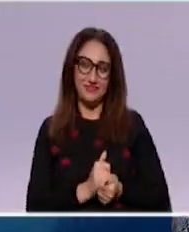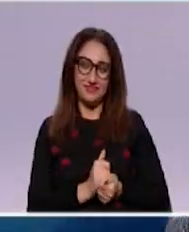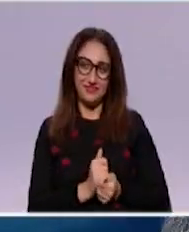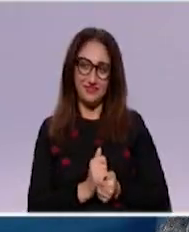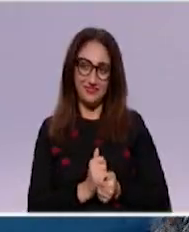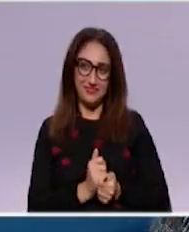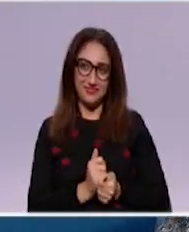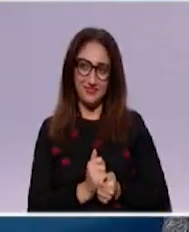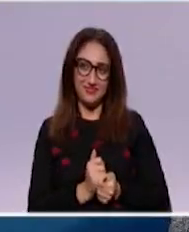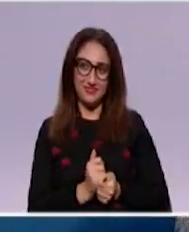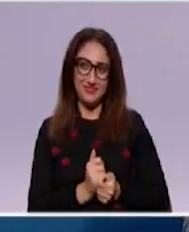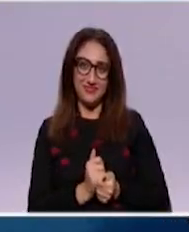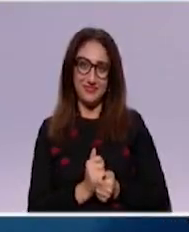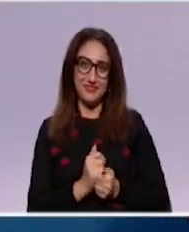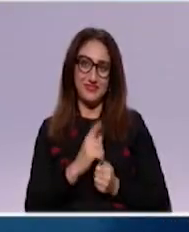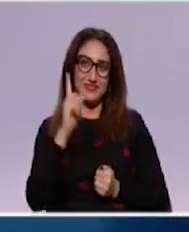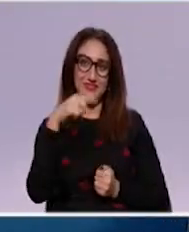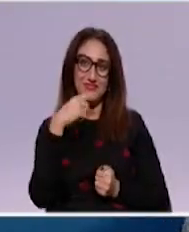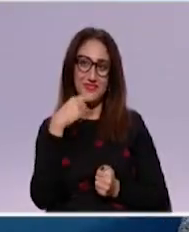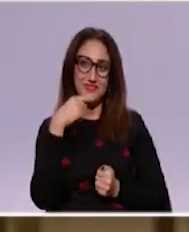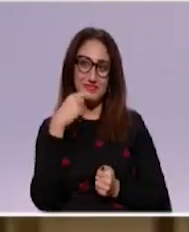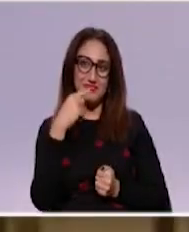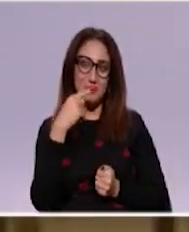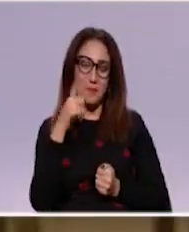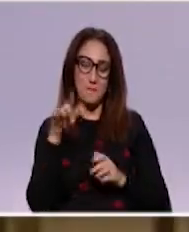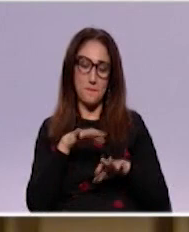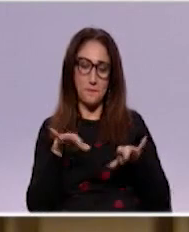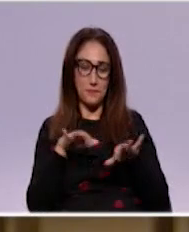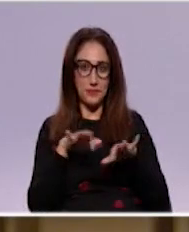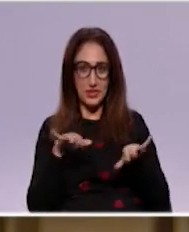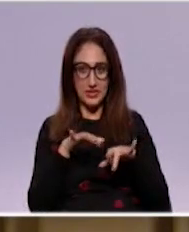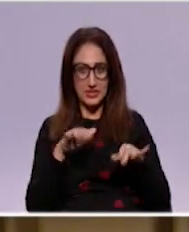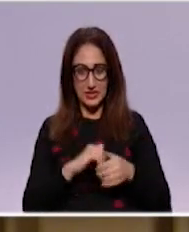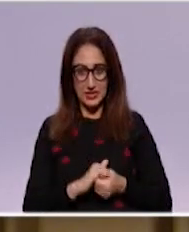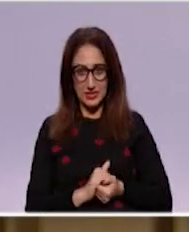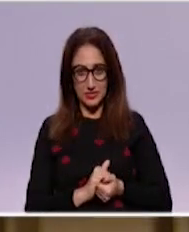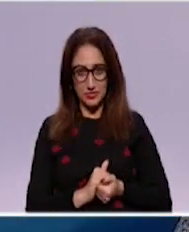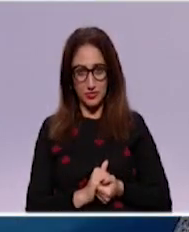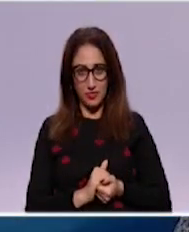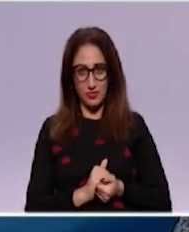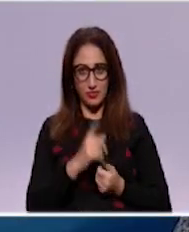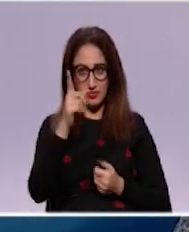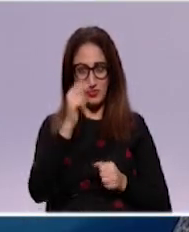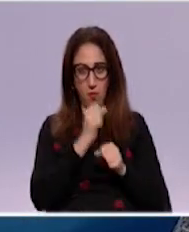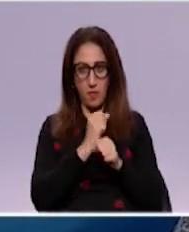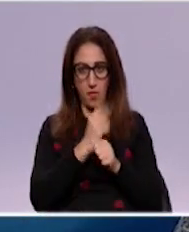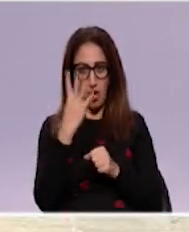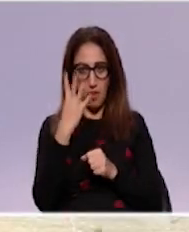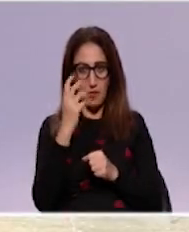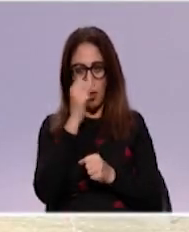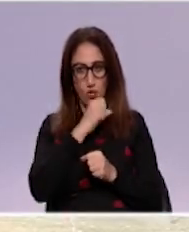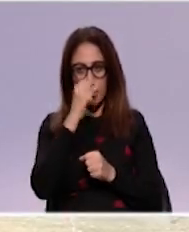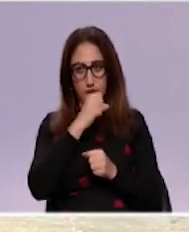ميزه المزيكا ان انت ممكن تقول اي حاجه والناس ما تاخدش بالها. انت عملت له كام لحن يا مايسترو؟ عملت له اربع اغاني؟ اربع اغاني في الشريط